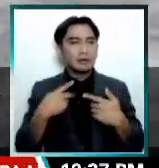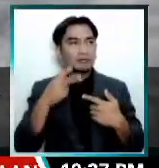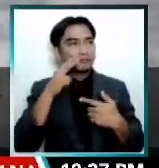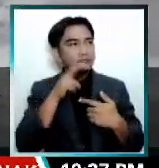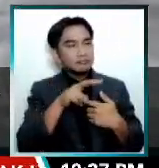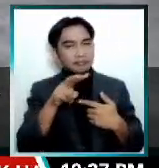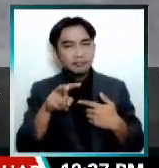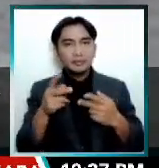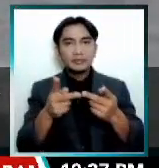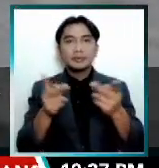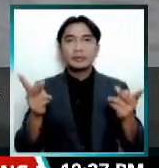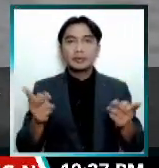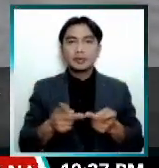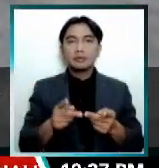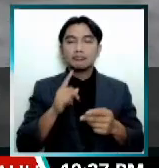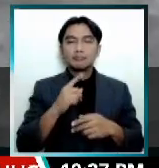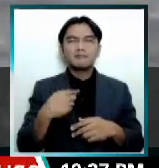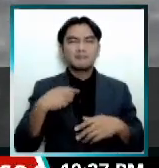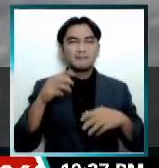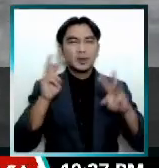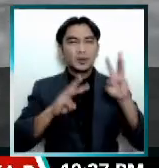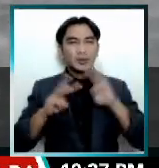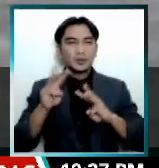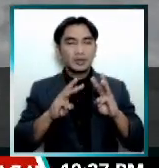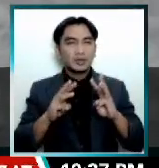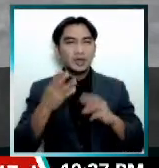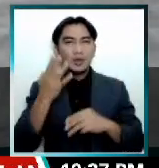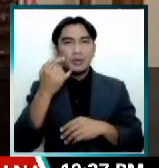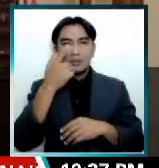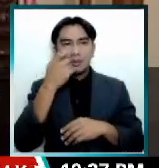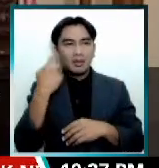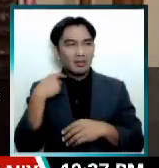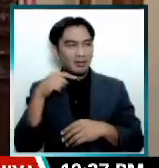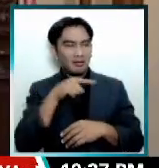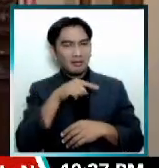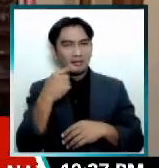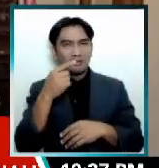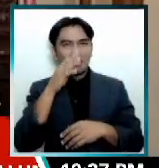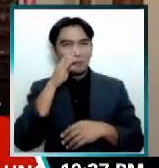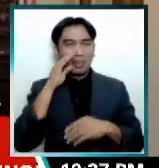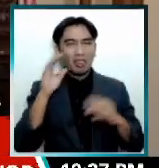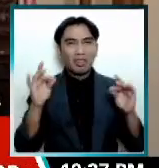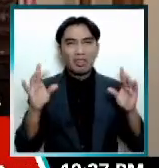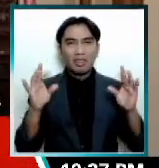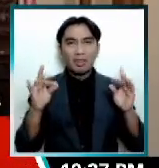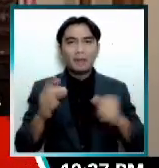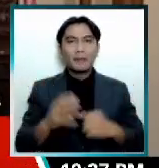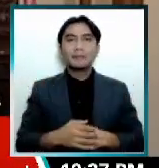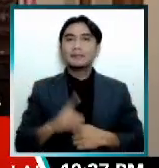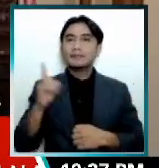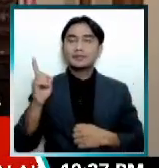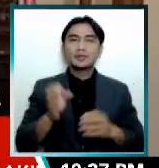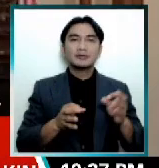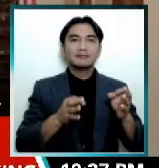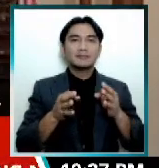at nabahala raw siya sa kondisyon nito lalo't maputik ang lugar. My heart went out